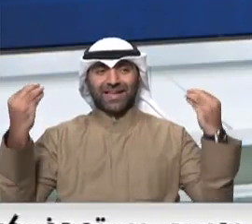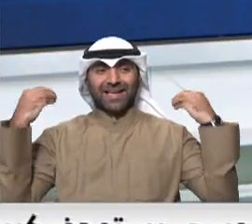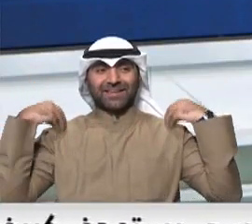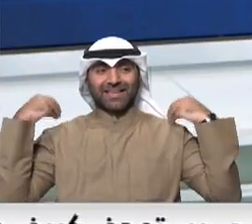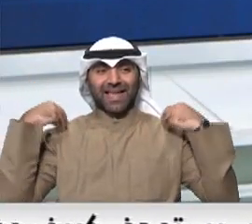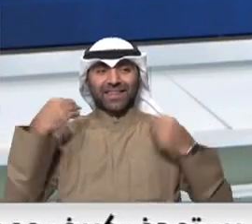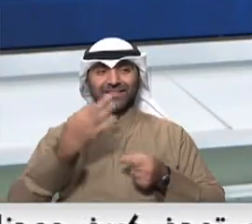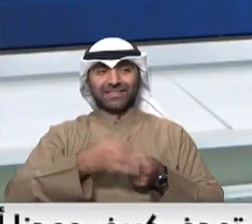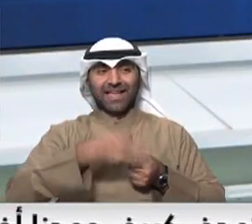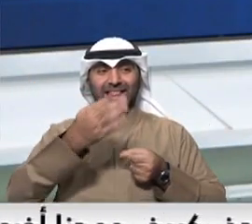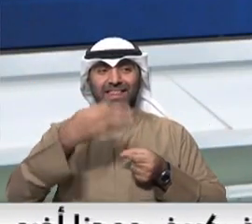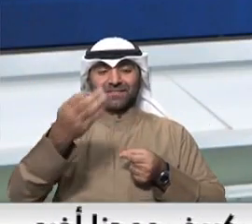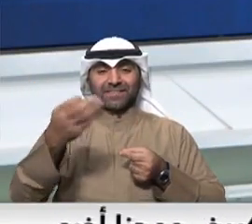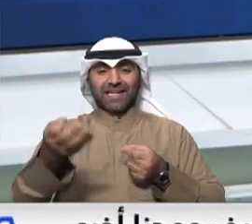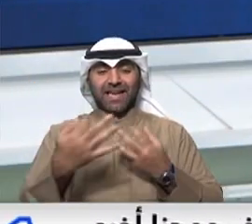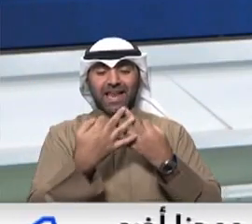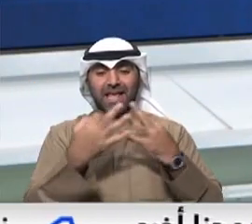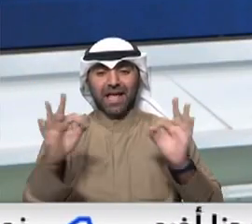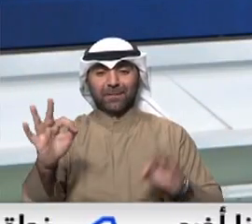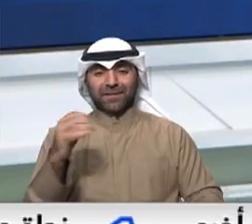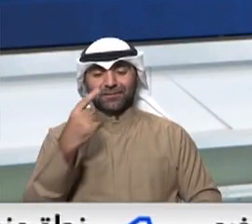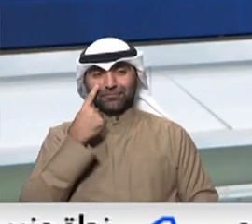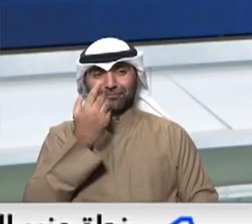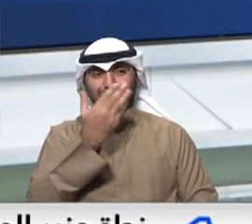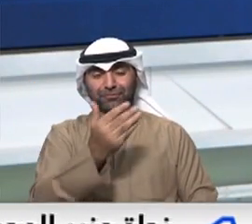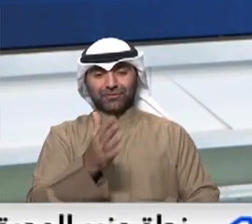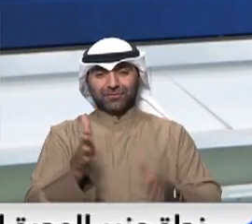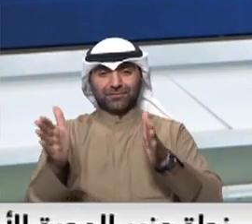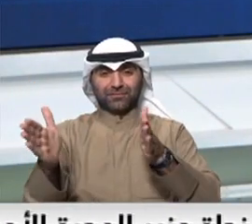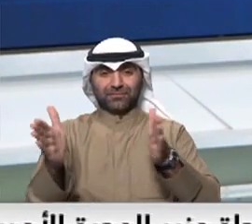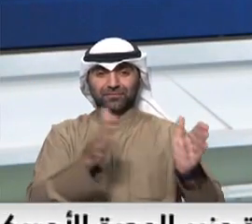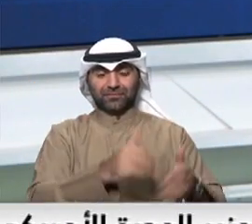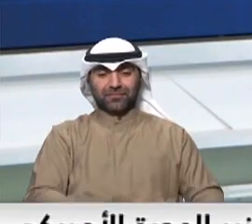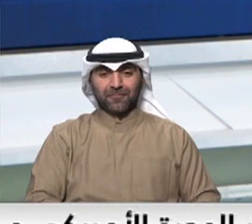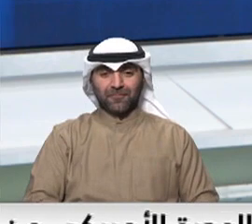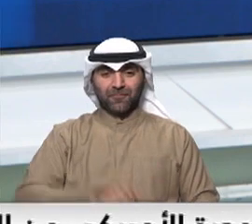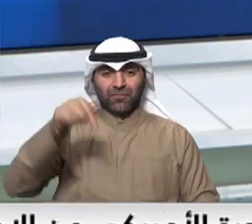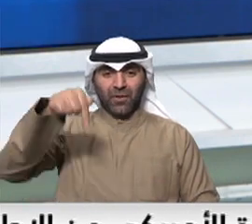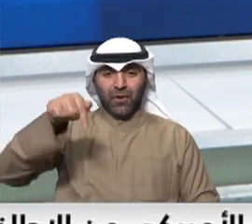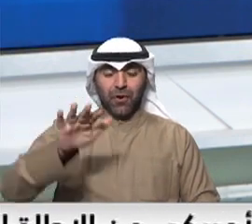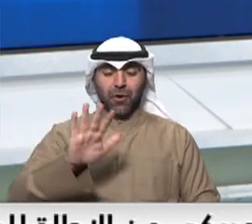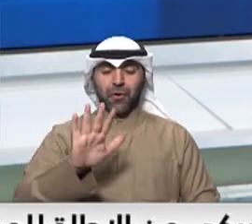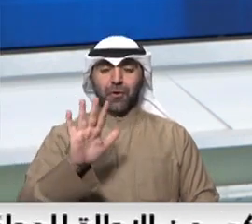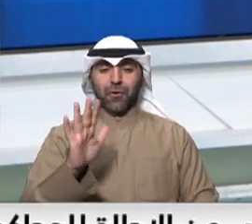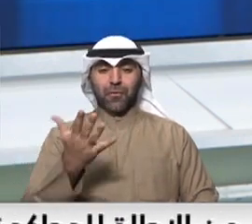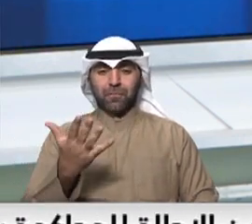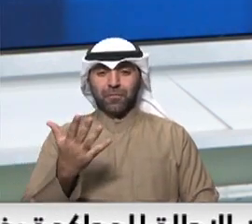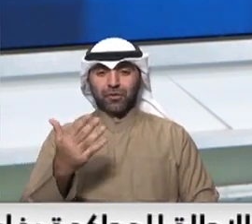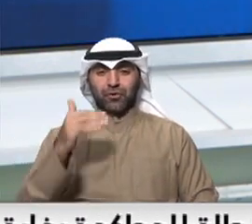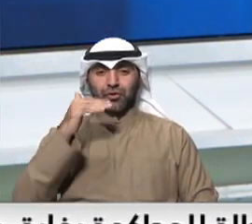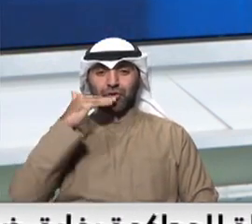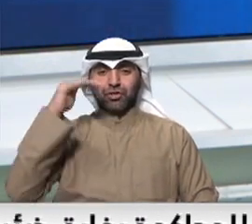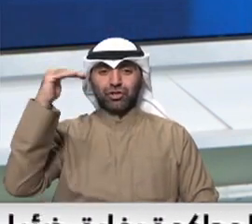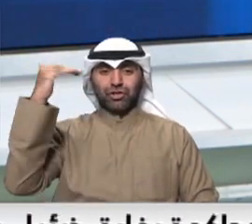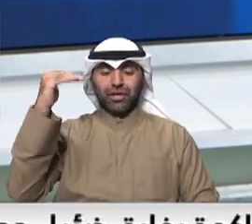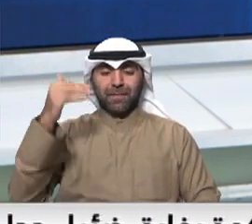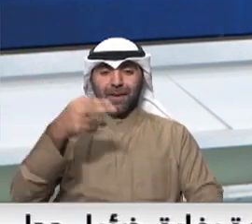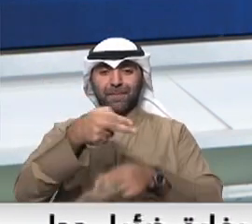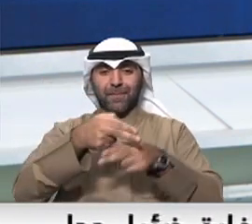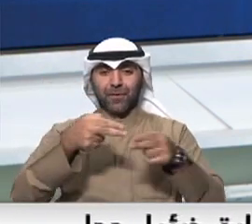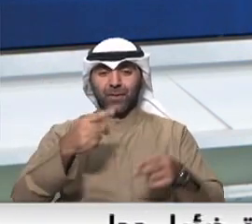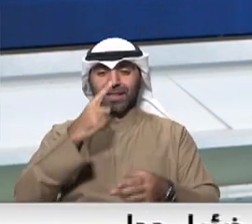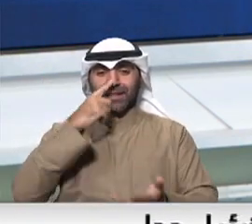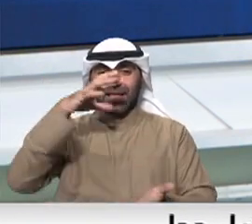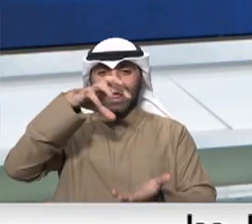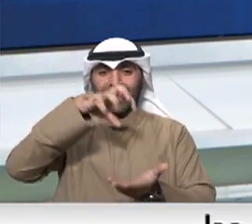انطلقت صباح اليوم فعاليات البطولة العربية للشراع والتي تنظمها لجنة الشراع والتجديف والكاياك والكايتبورد في النادي